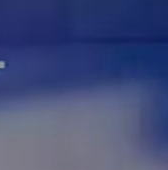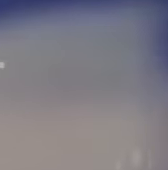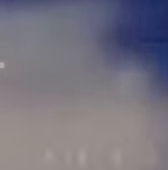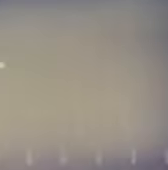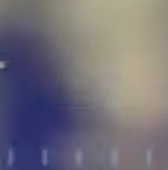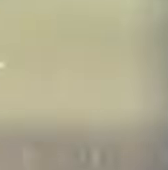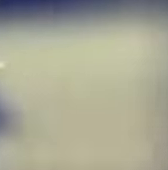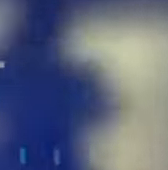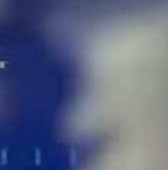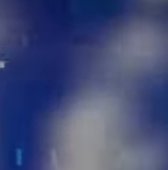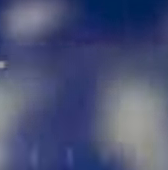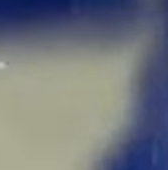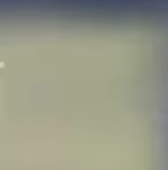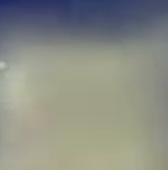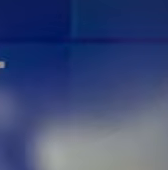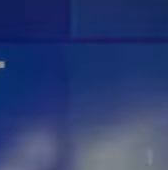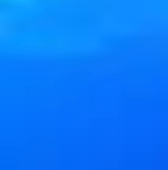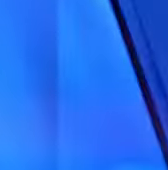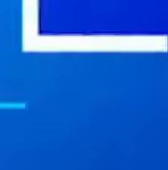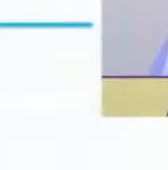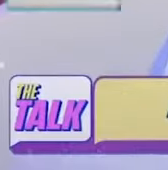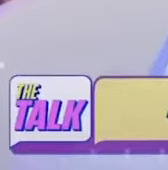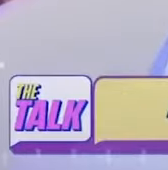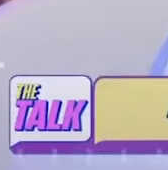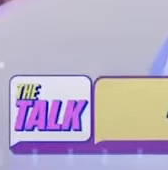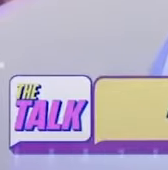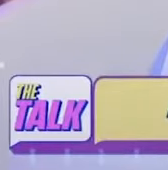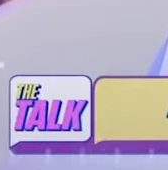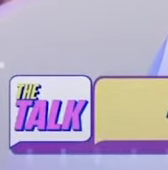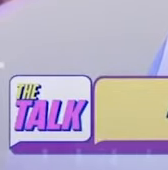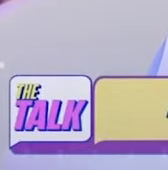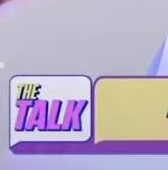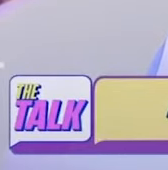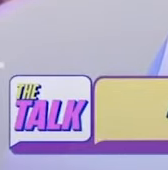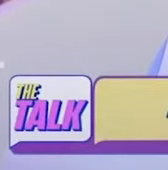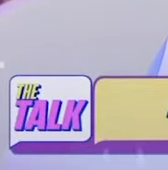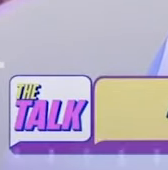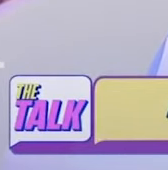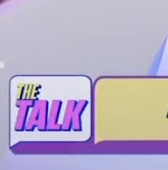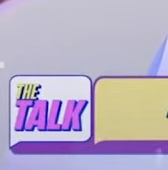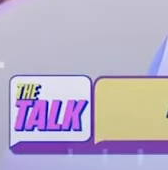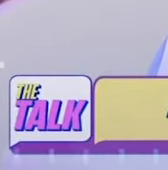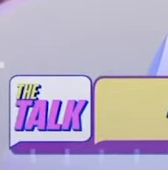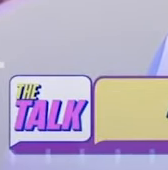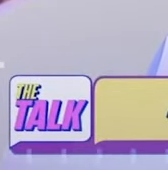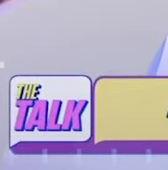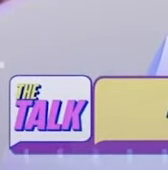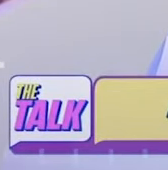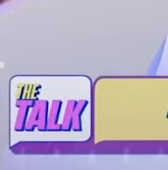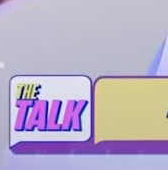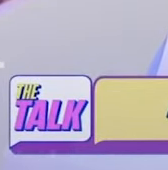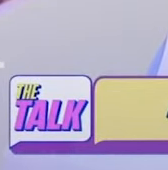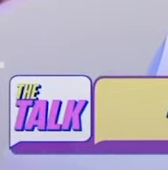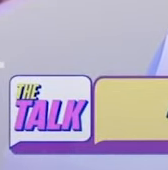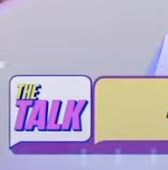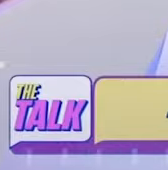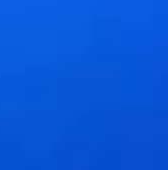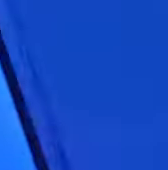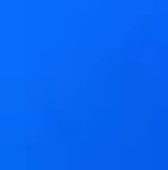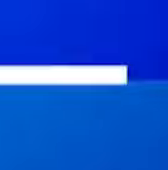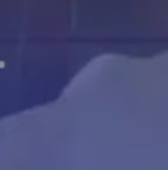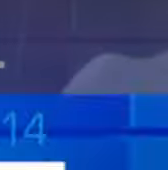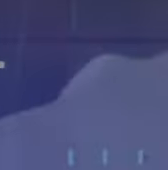sa loob ng isang campus sa Michigan. Vilma Santos na paiyak sa kinakaharap na issue ng anak na si Luis